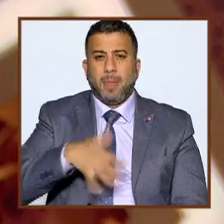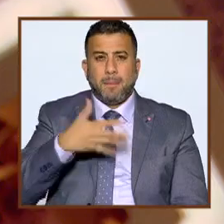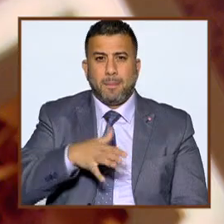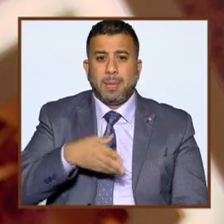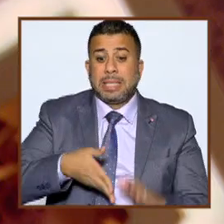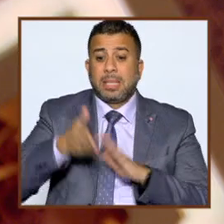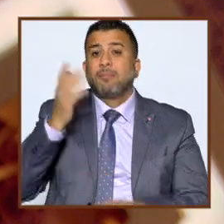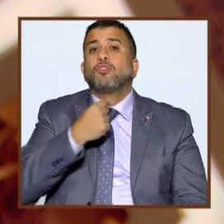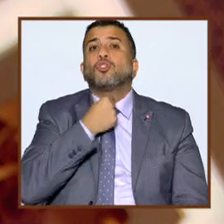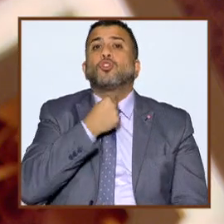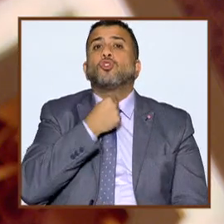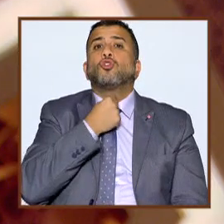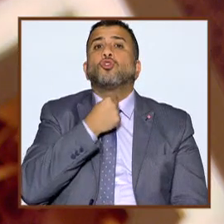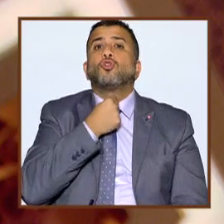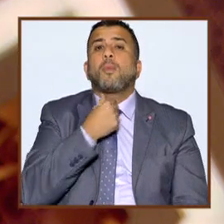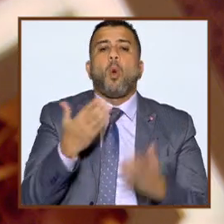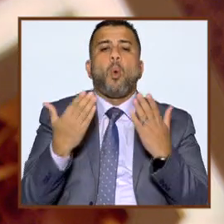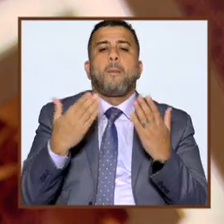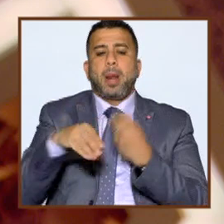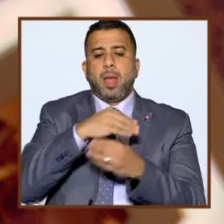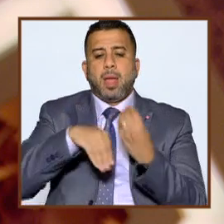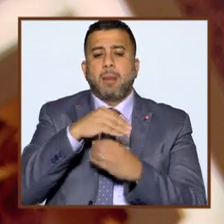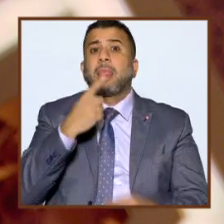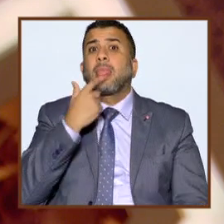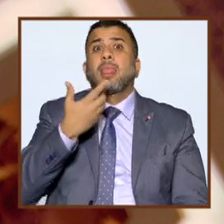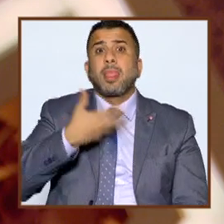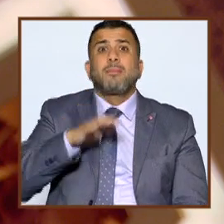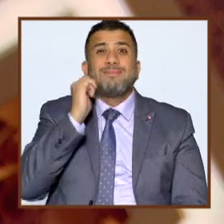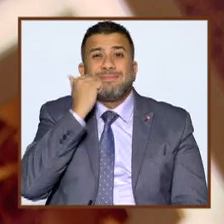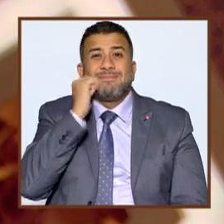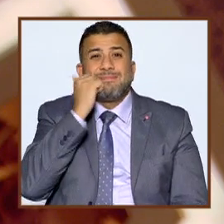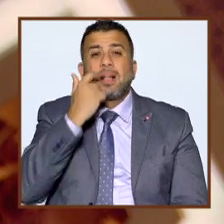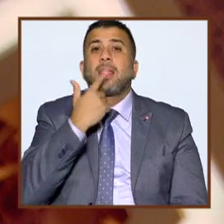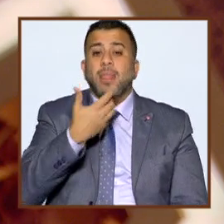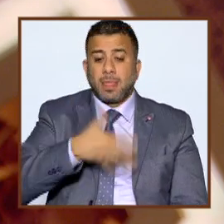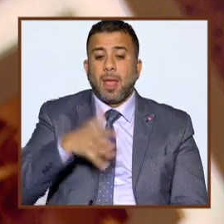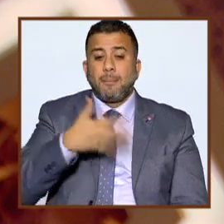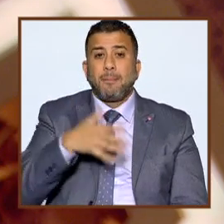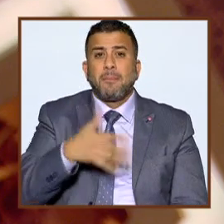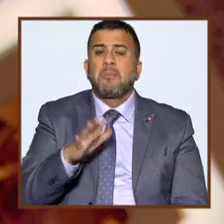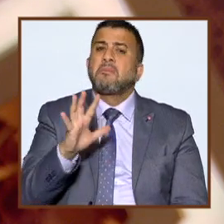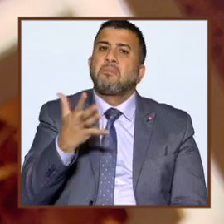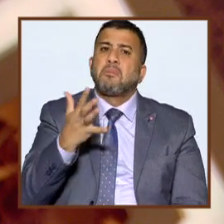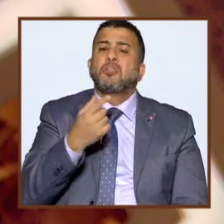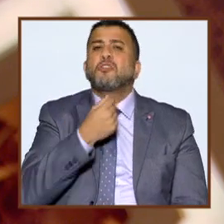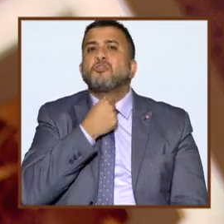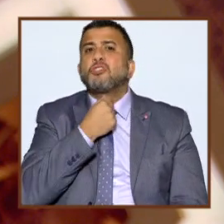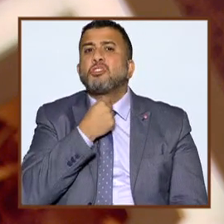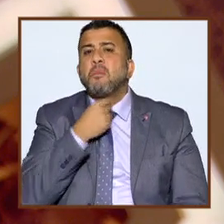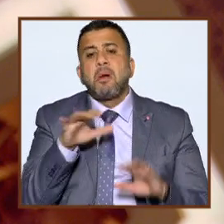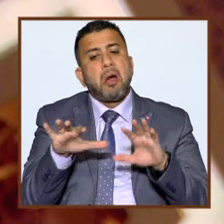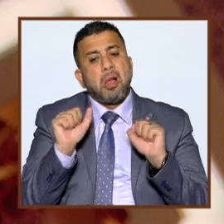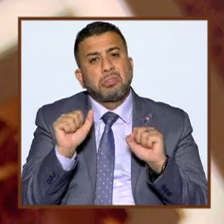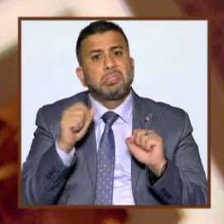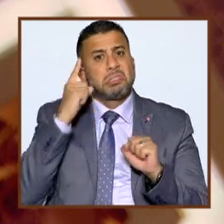الدورة الشهرية، تقول يعني احتمال كبير بأن الدورة تنتهي أو تنقطع عنها يوم الجمعة، يعني